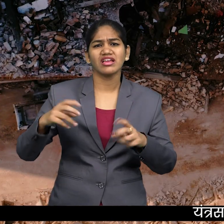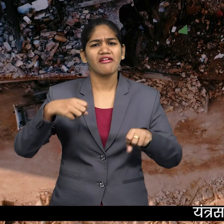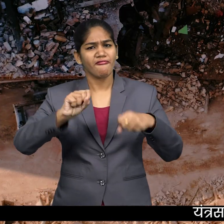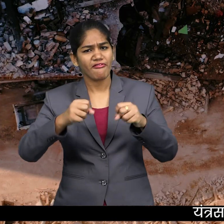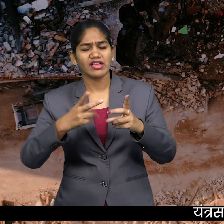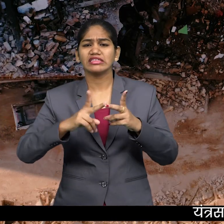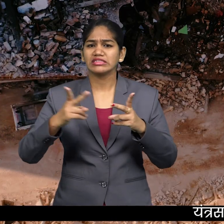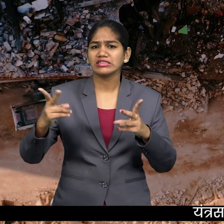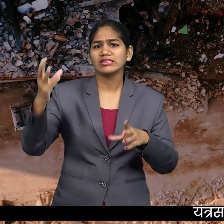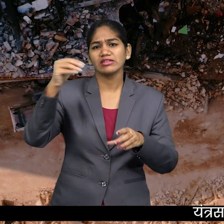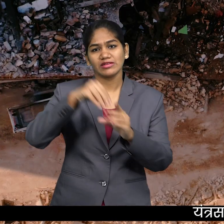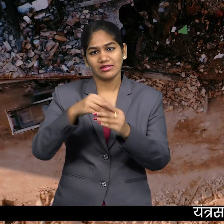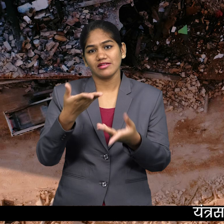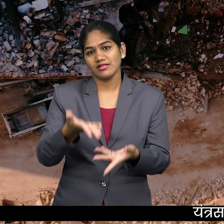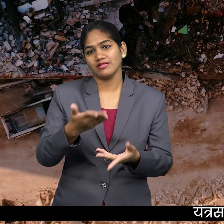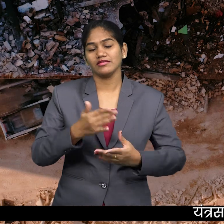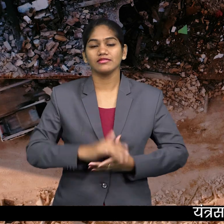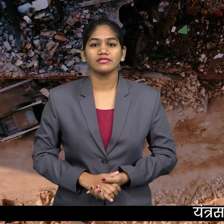यंत्रसामग्री आणि वाहने.